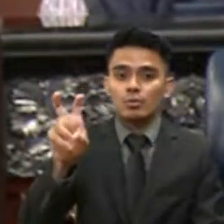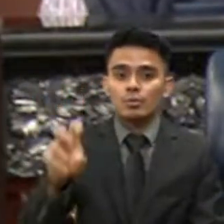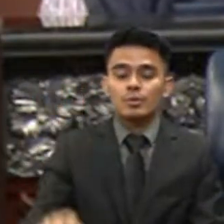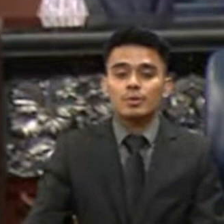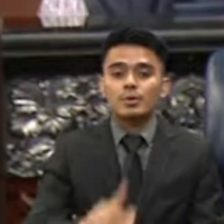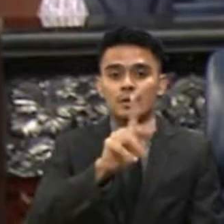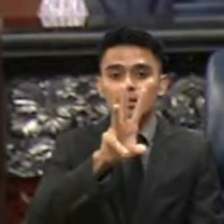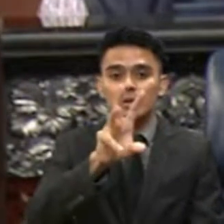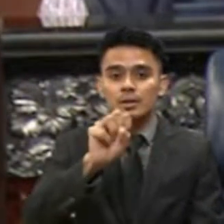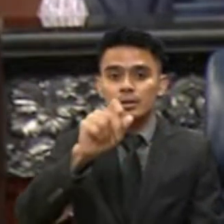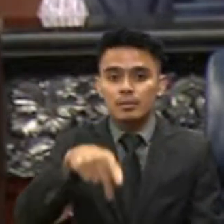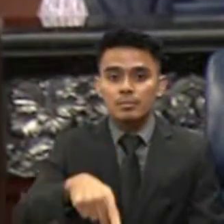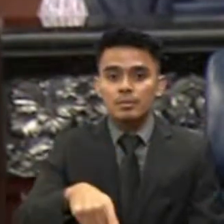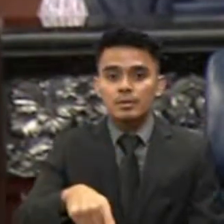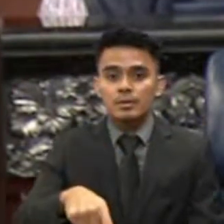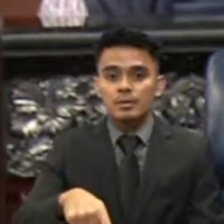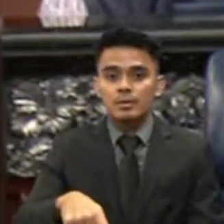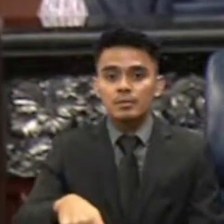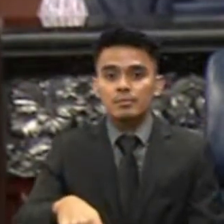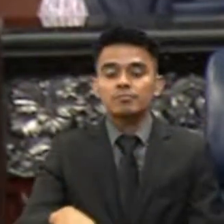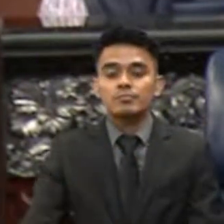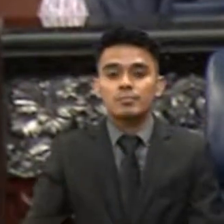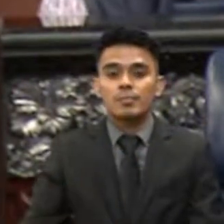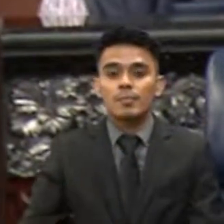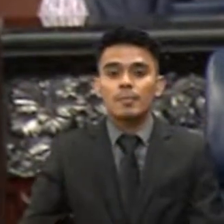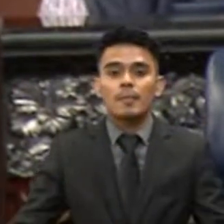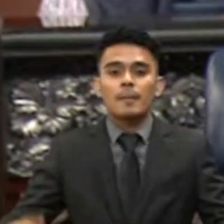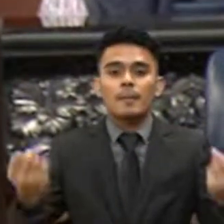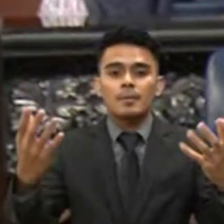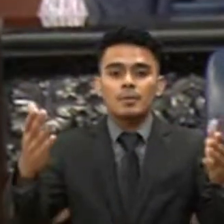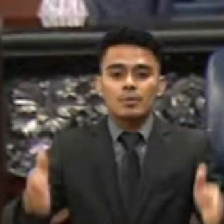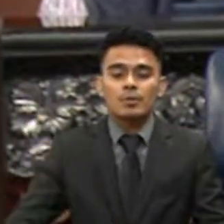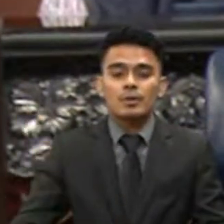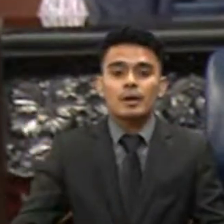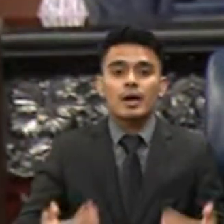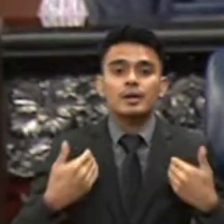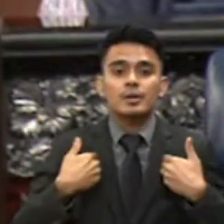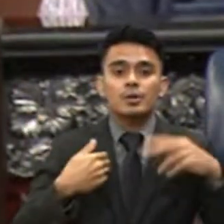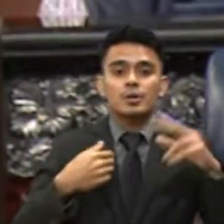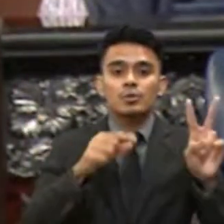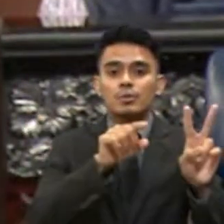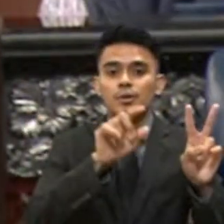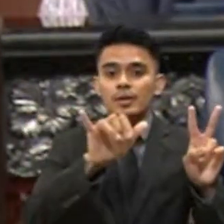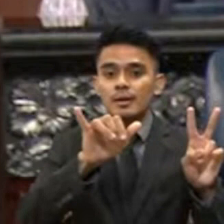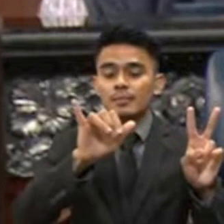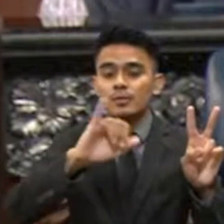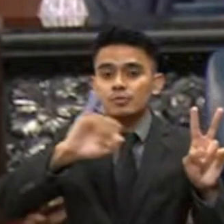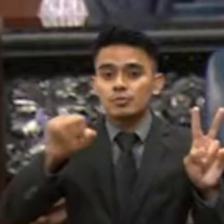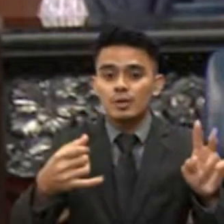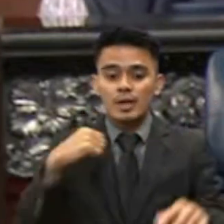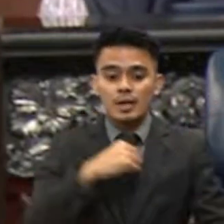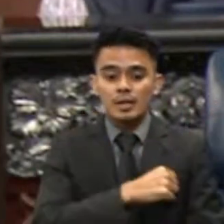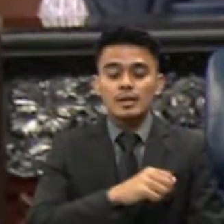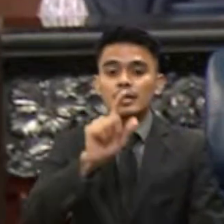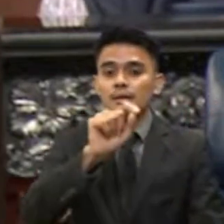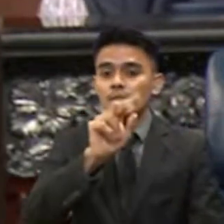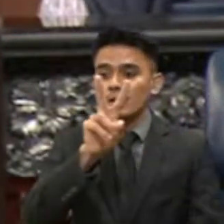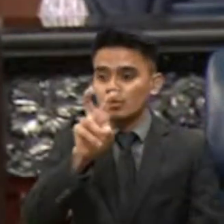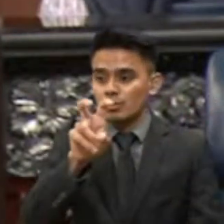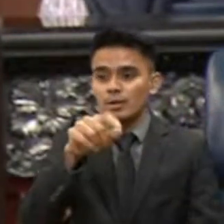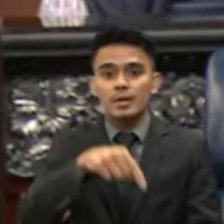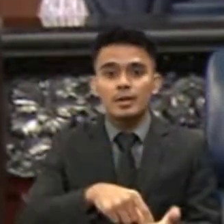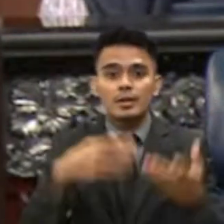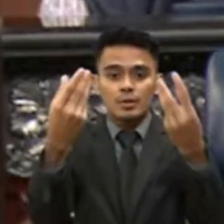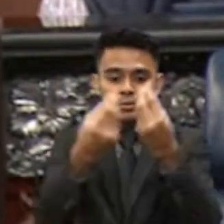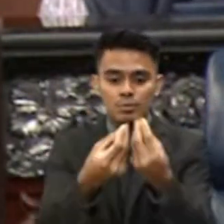ini di monopoli oleh twenty ada dua puluhan 6 juta ahli T20 ini